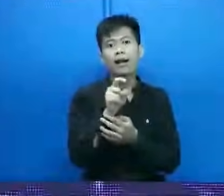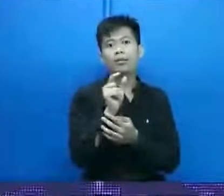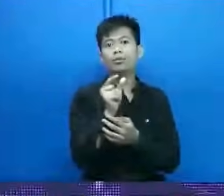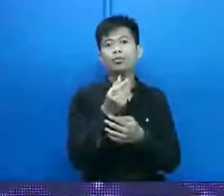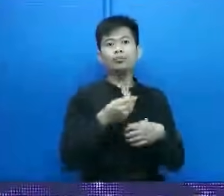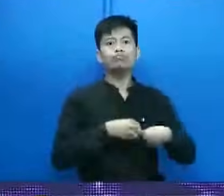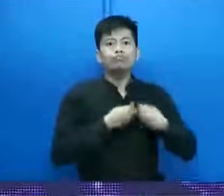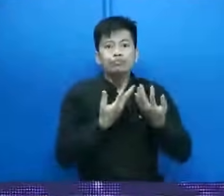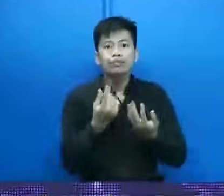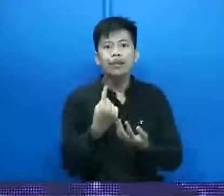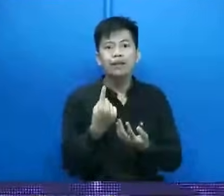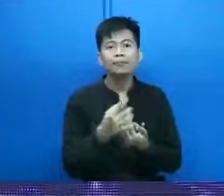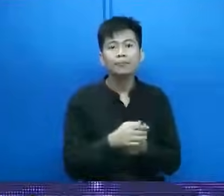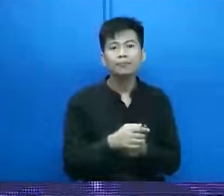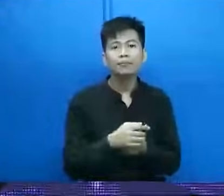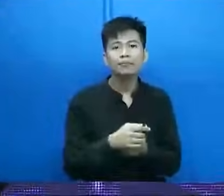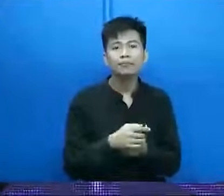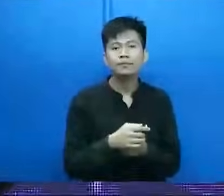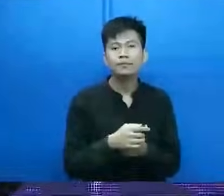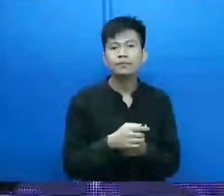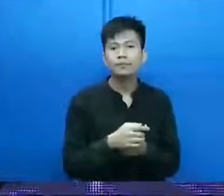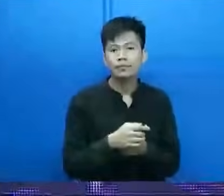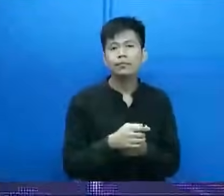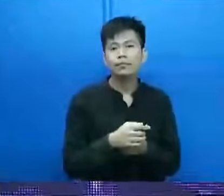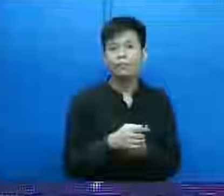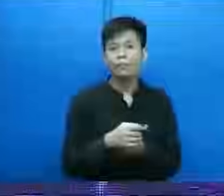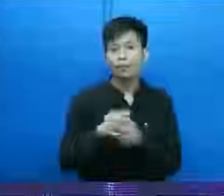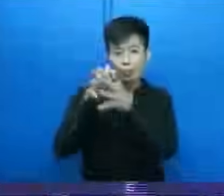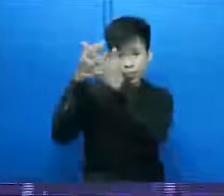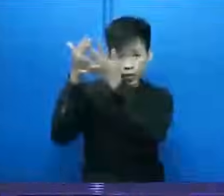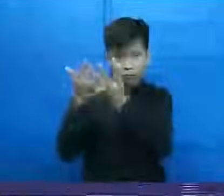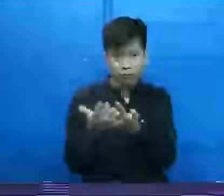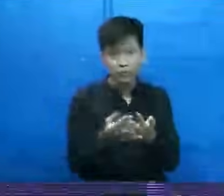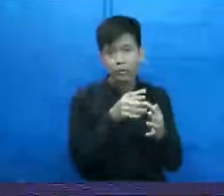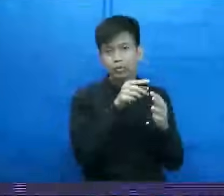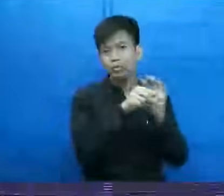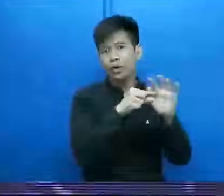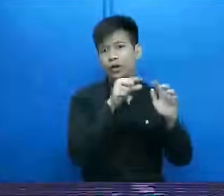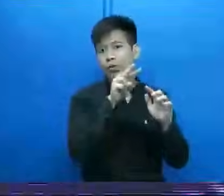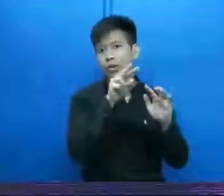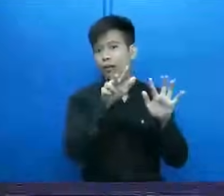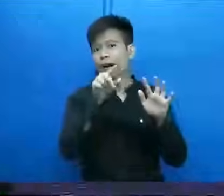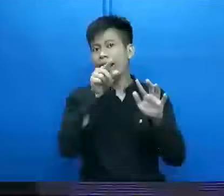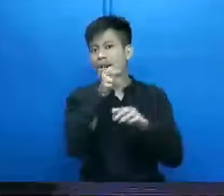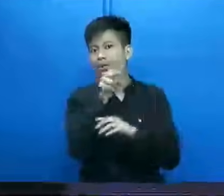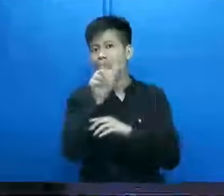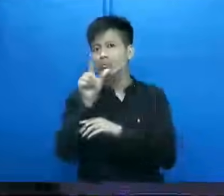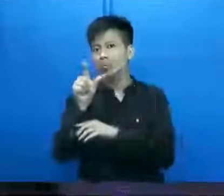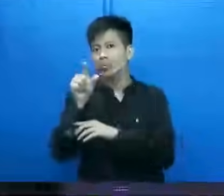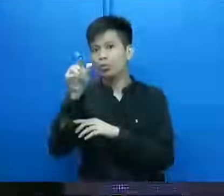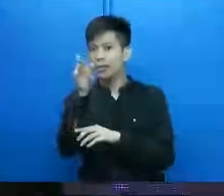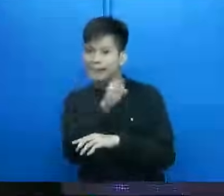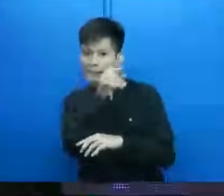kita? Di konsep pertama ketika ayat harta turun, Quran surah ke-28 ayat 77, paling kiri sebelah. Kata